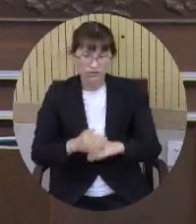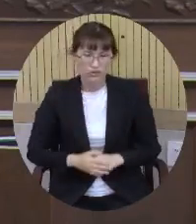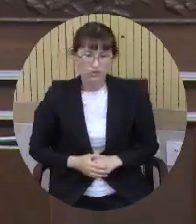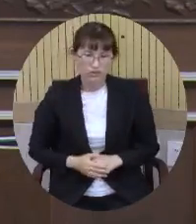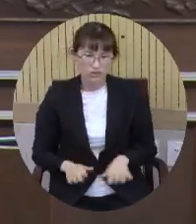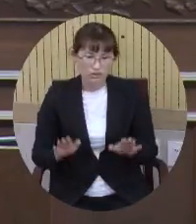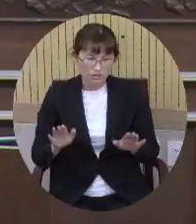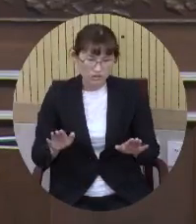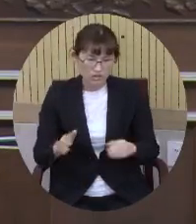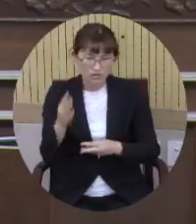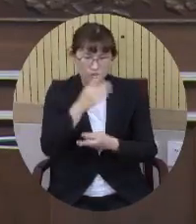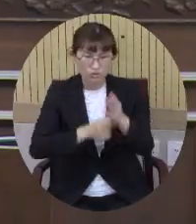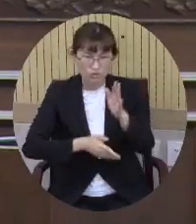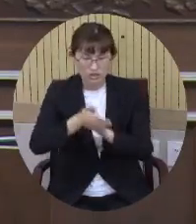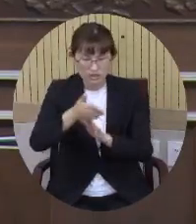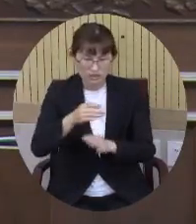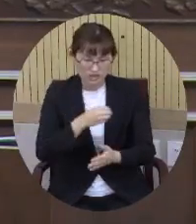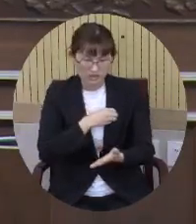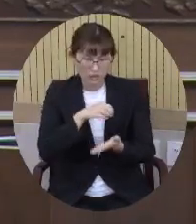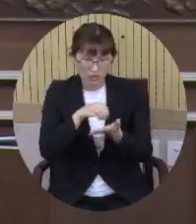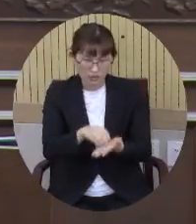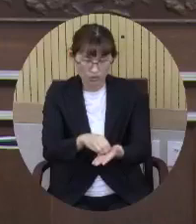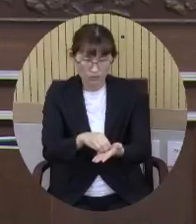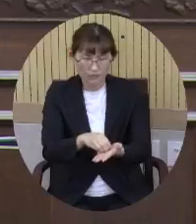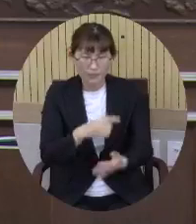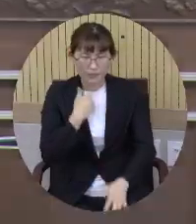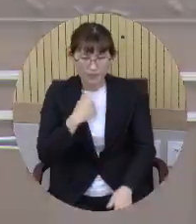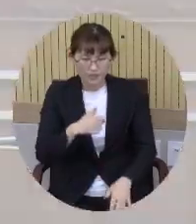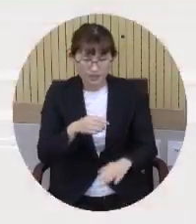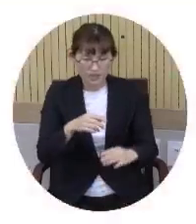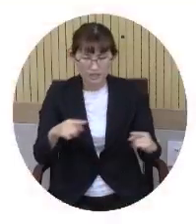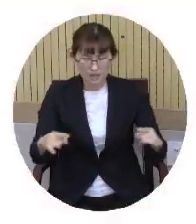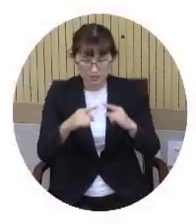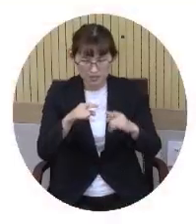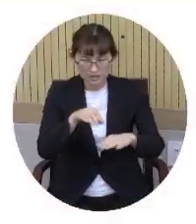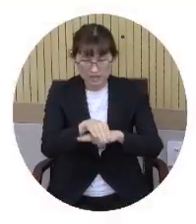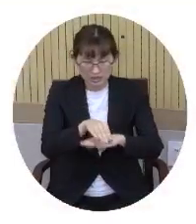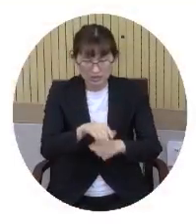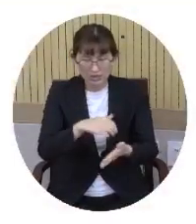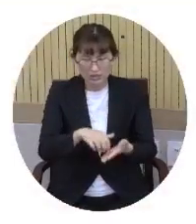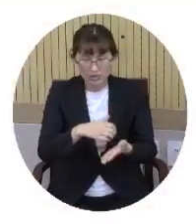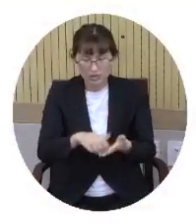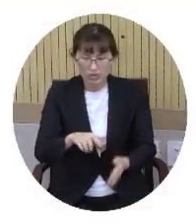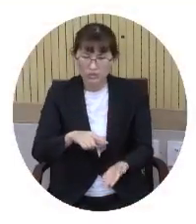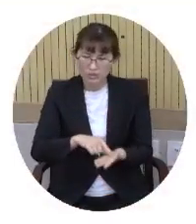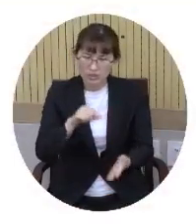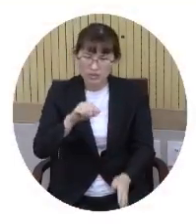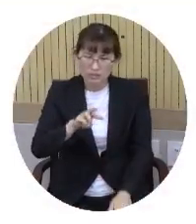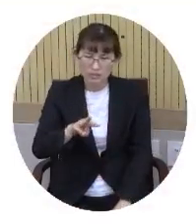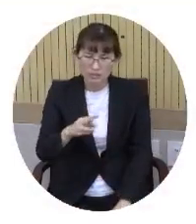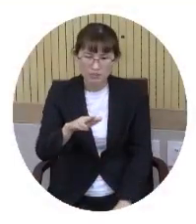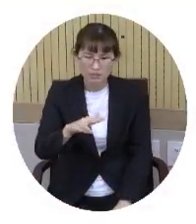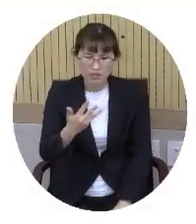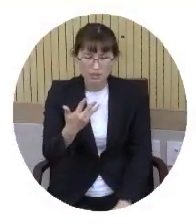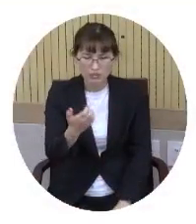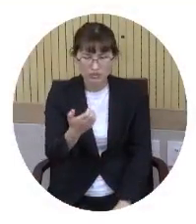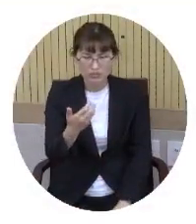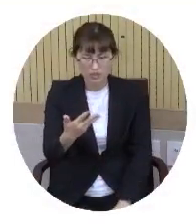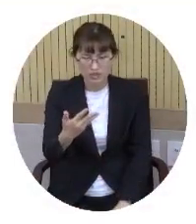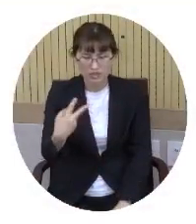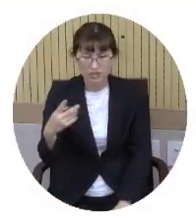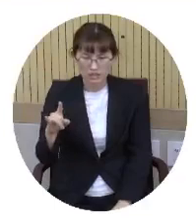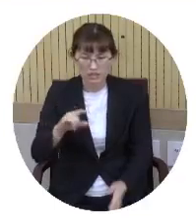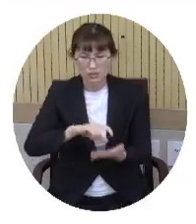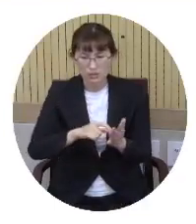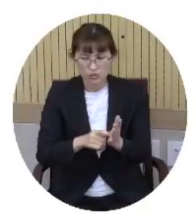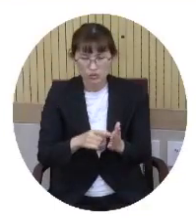현재 청주시에 등록된 캠핑용 차량은 약 898대이며,